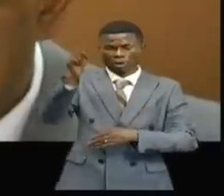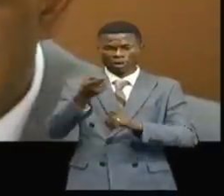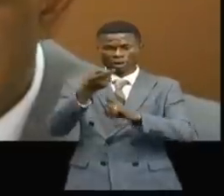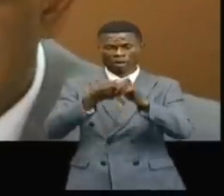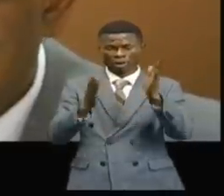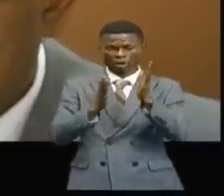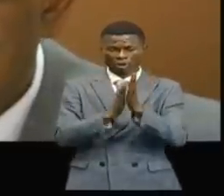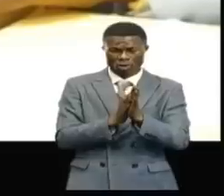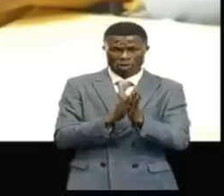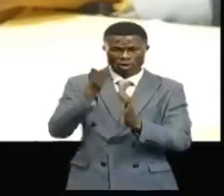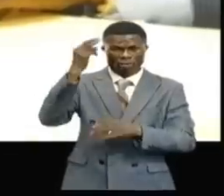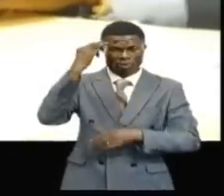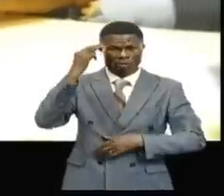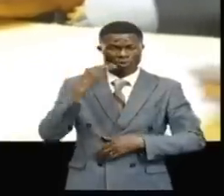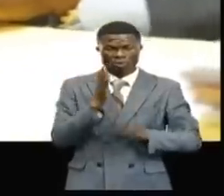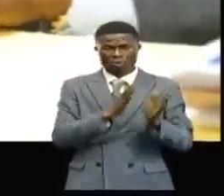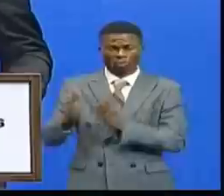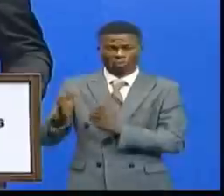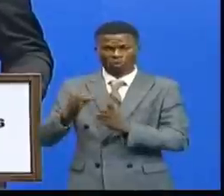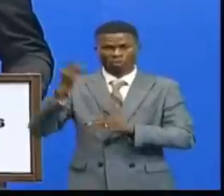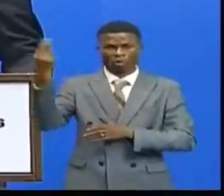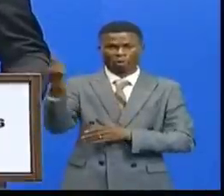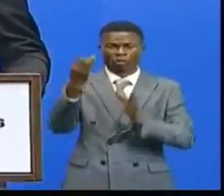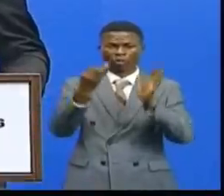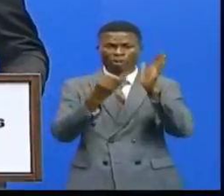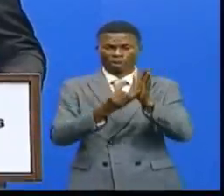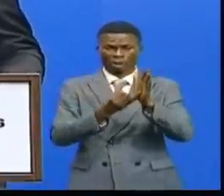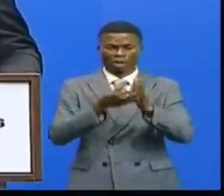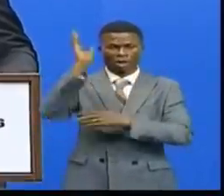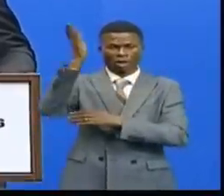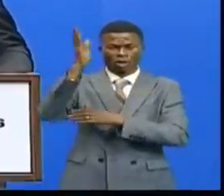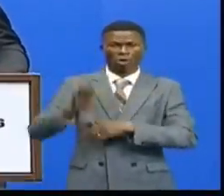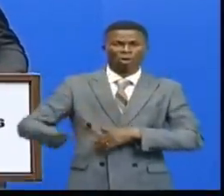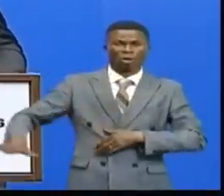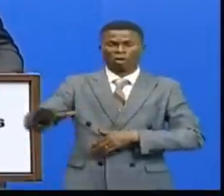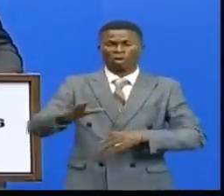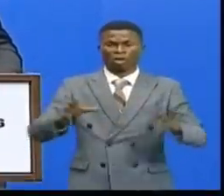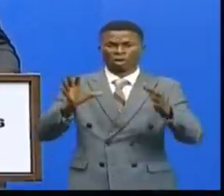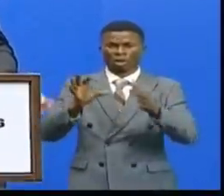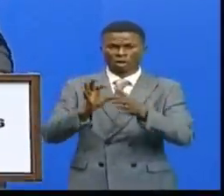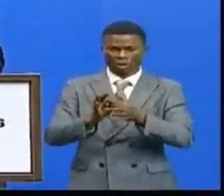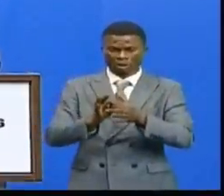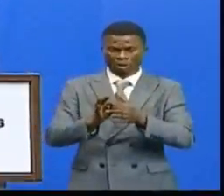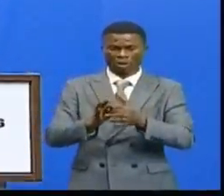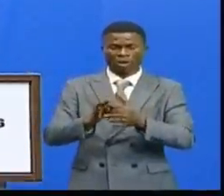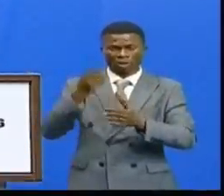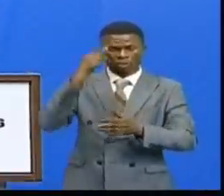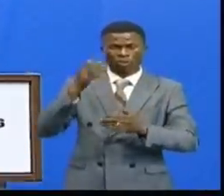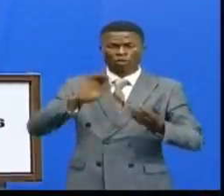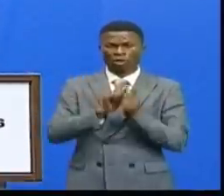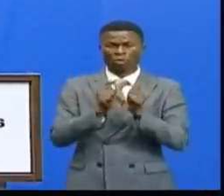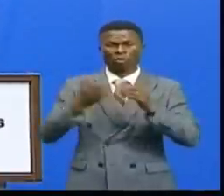travaux préparatoires de la 27e conférence des Nations Unies sur les climats.